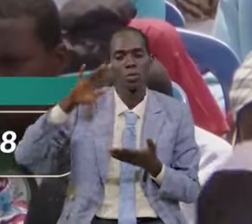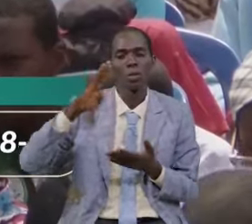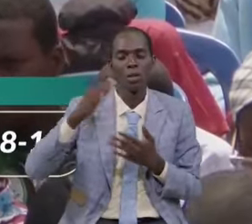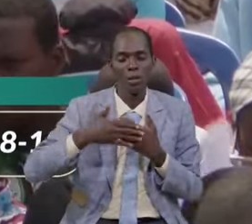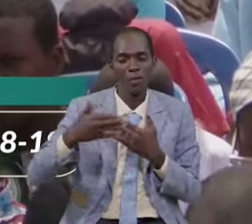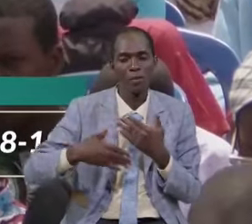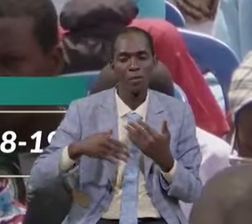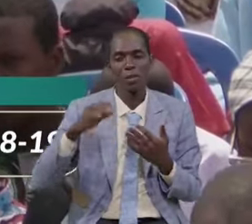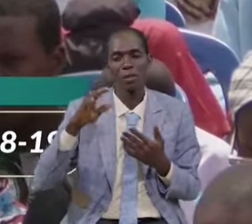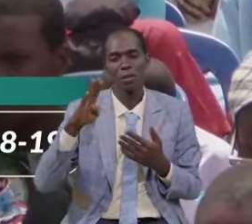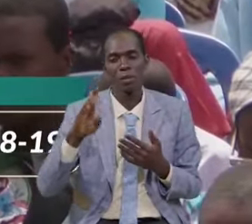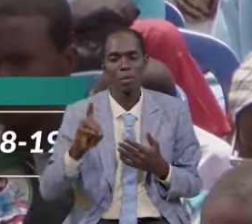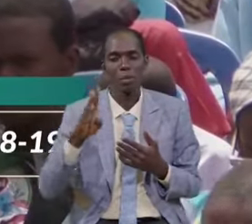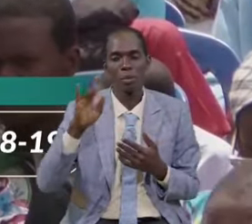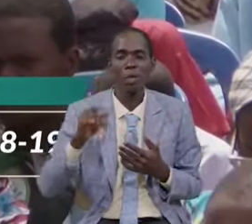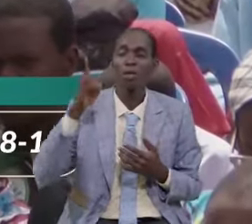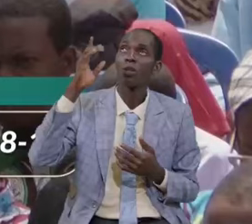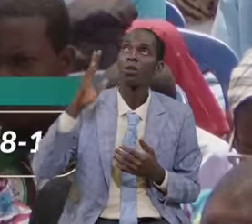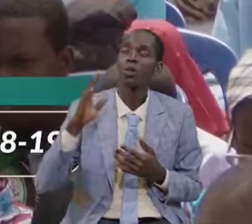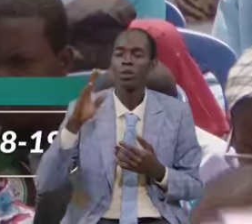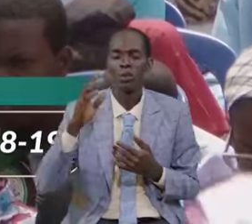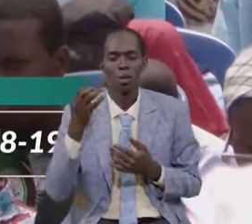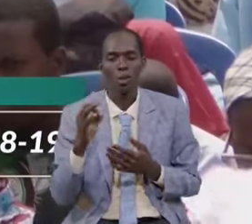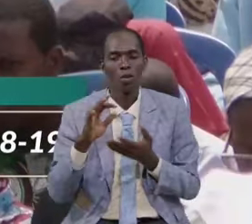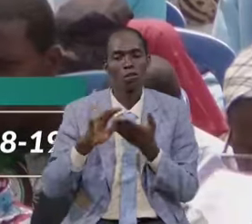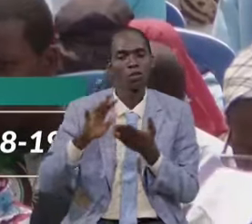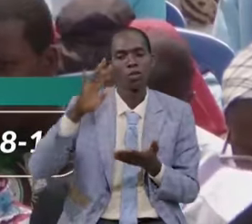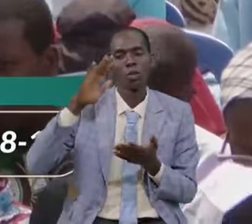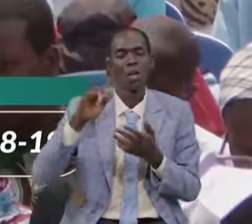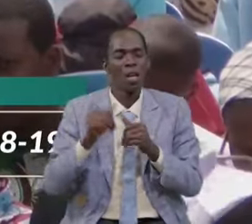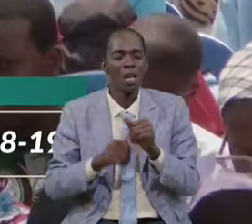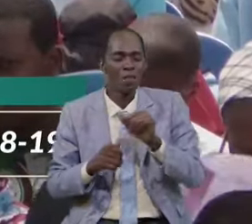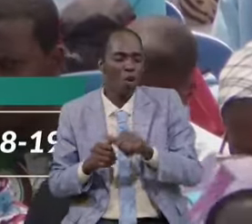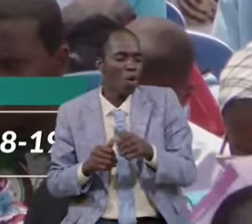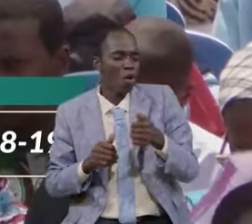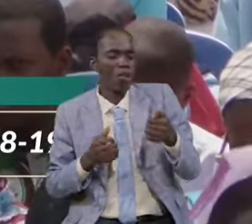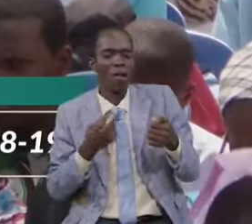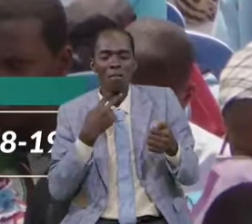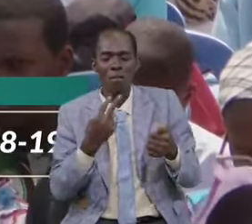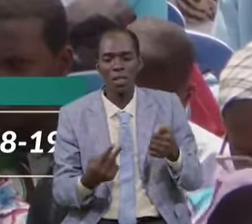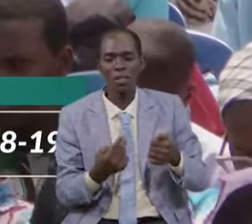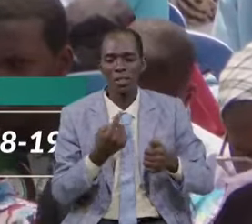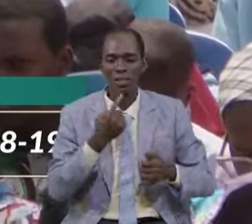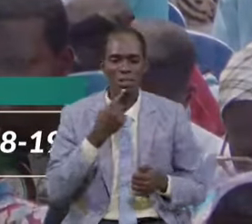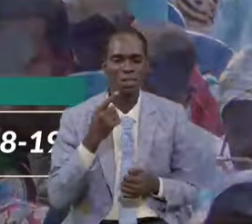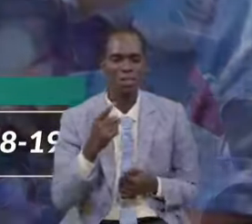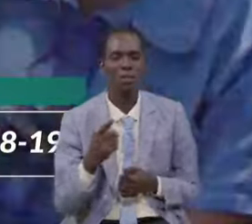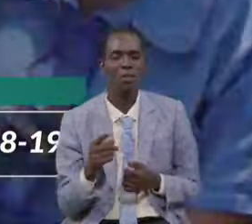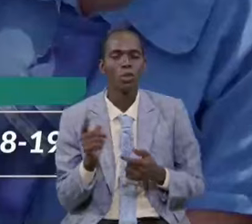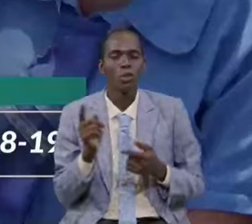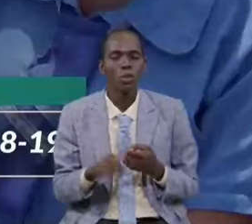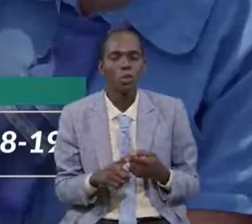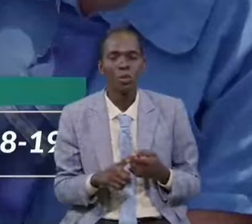la gloire. Toute autre voix va t'inviter au déshonneur et à